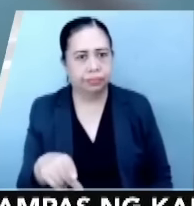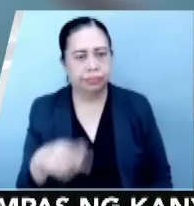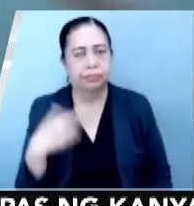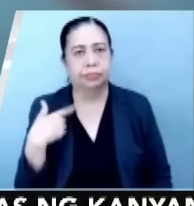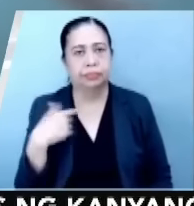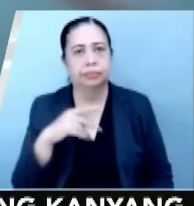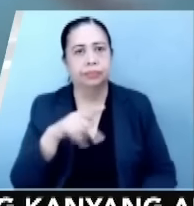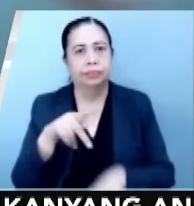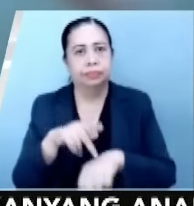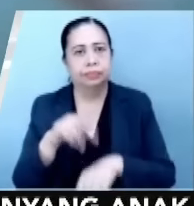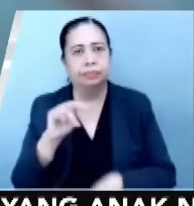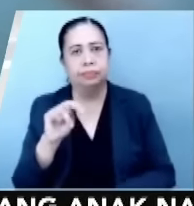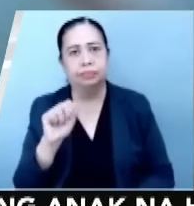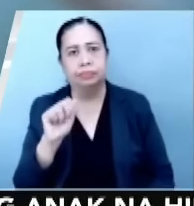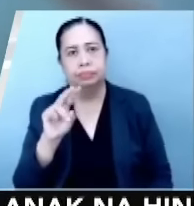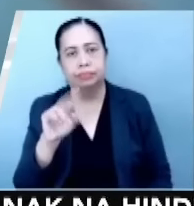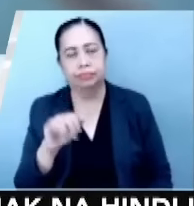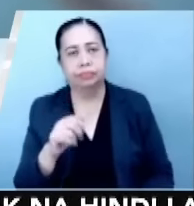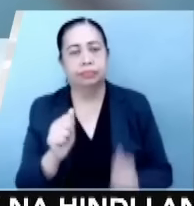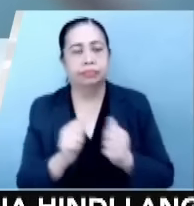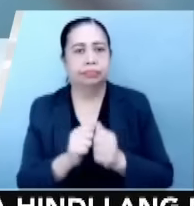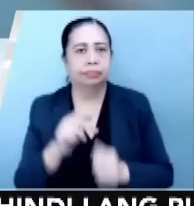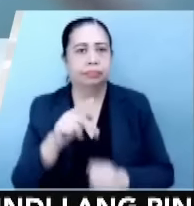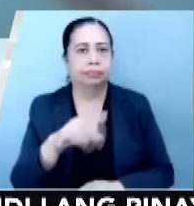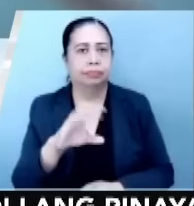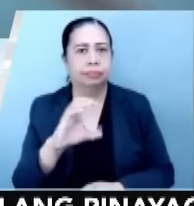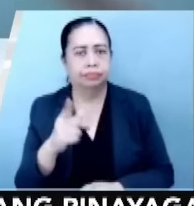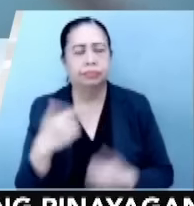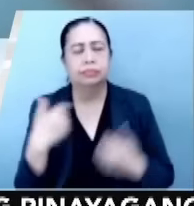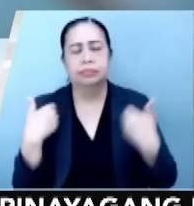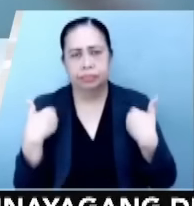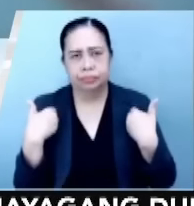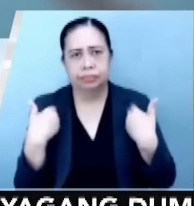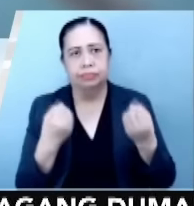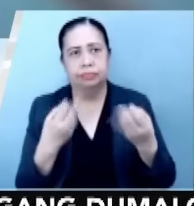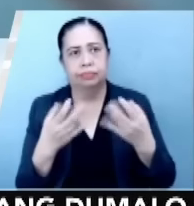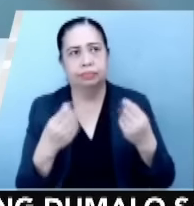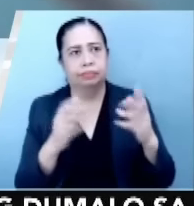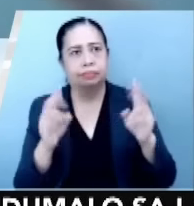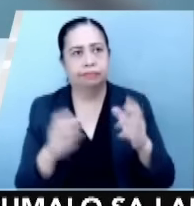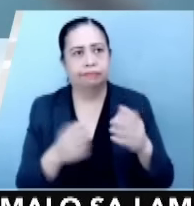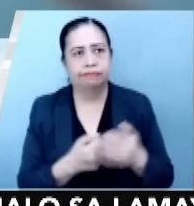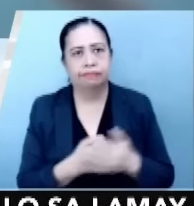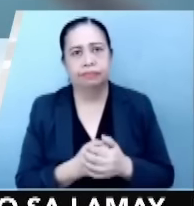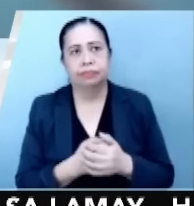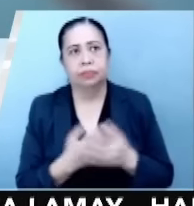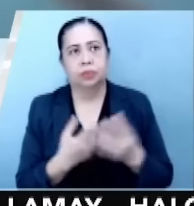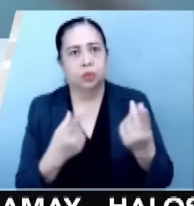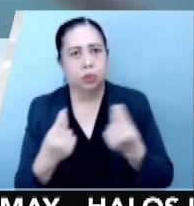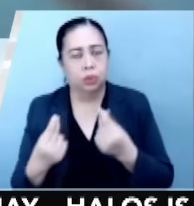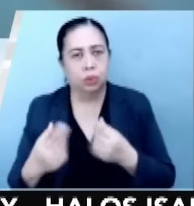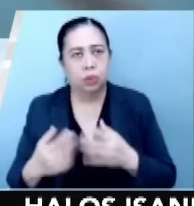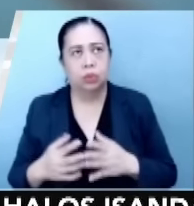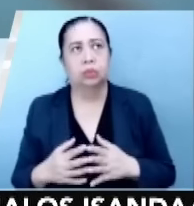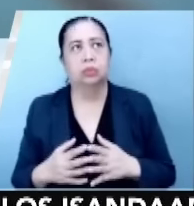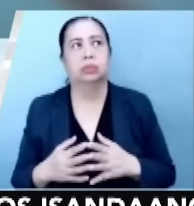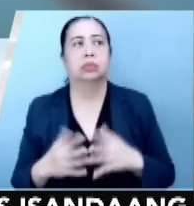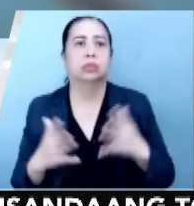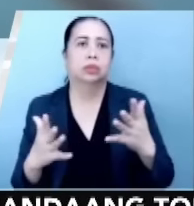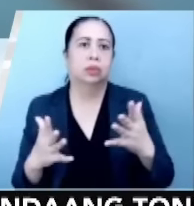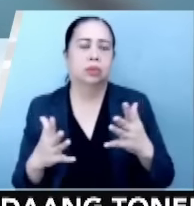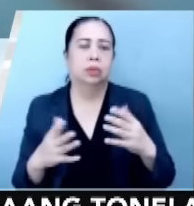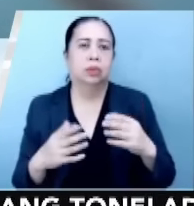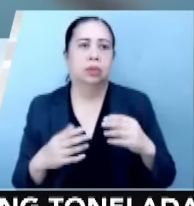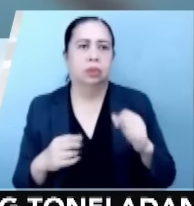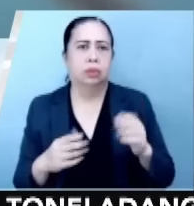na rin po ang Philippine Coast Guard. So marami po tayong mga pinag-uusapan ngayon na mga hakbangin na gagawin in order for